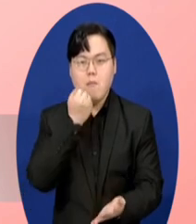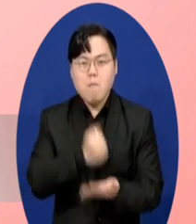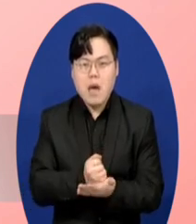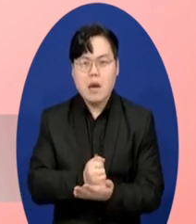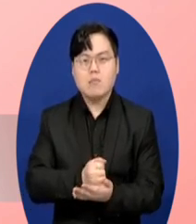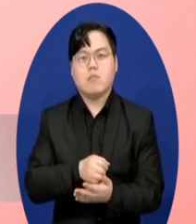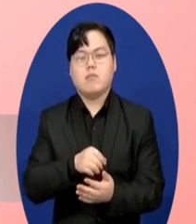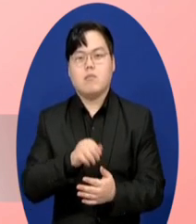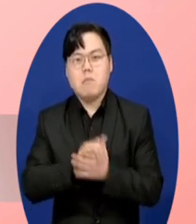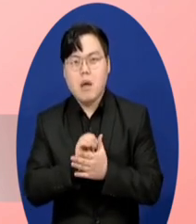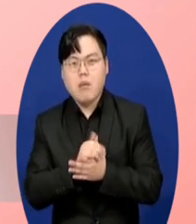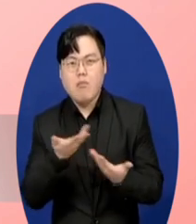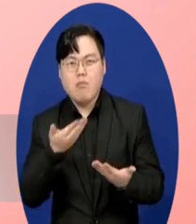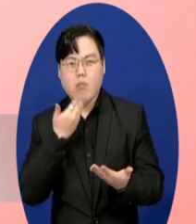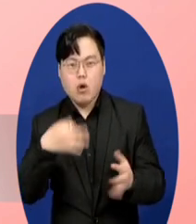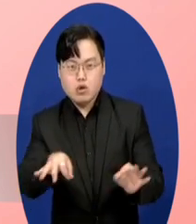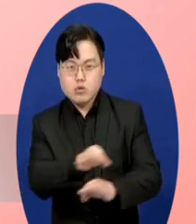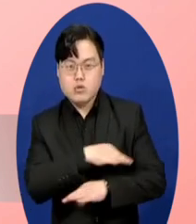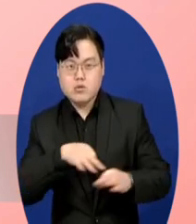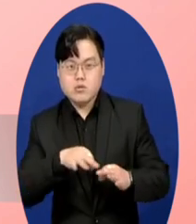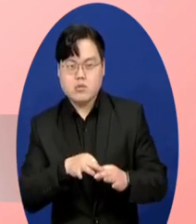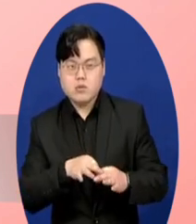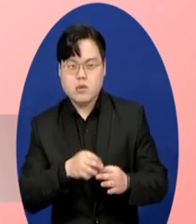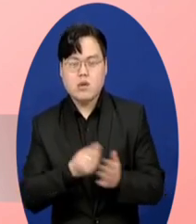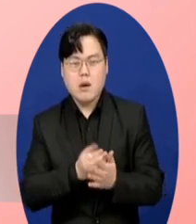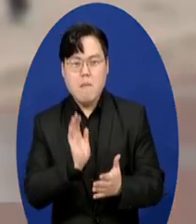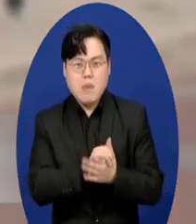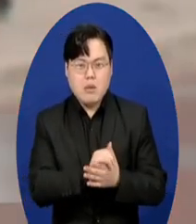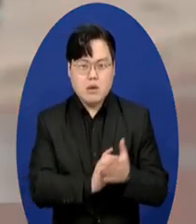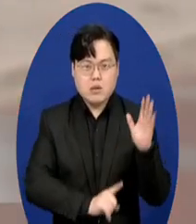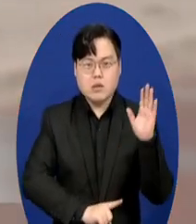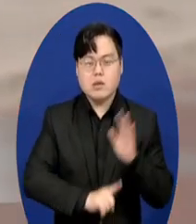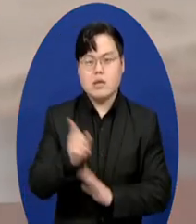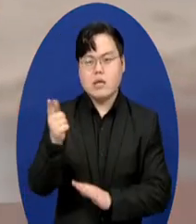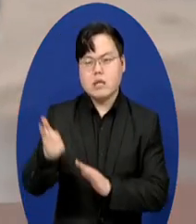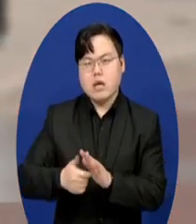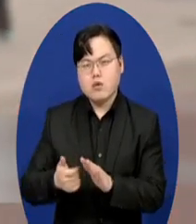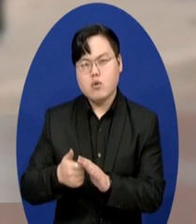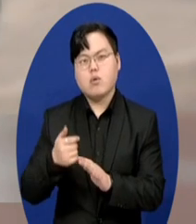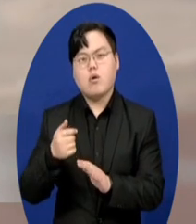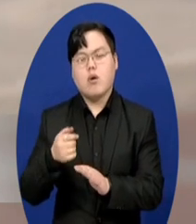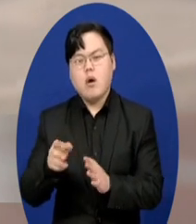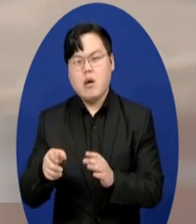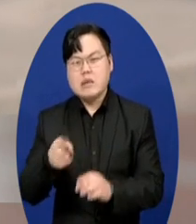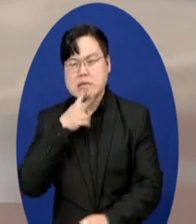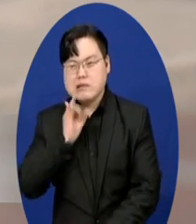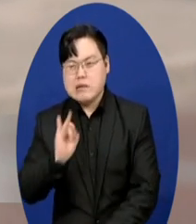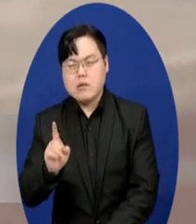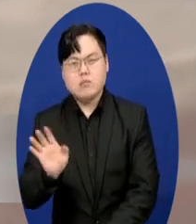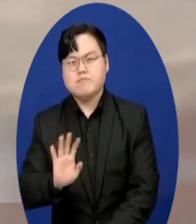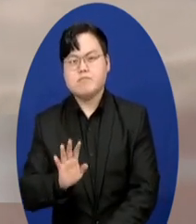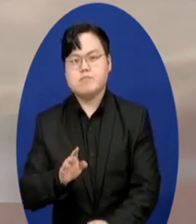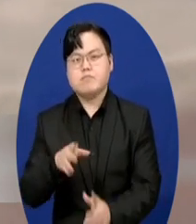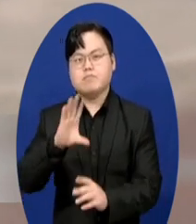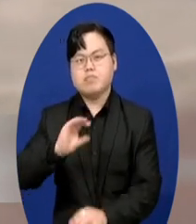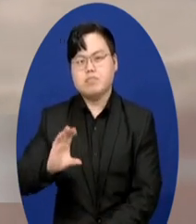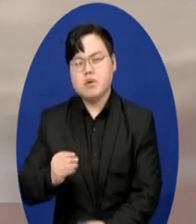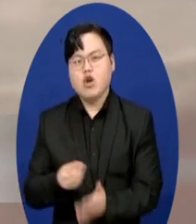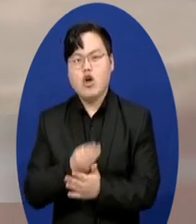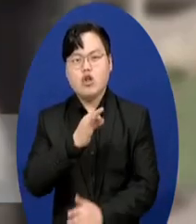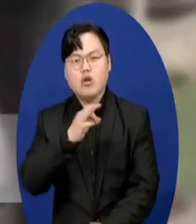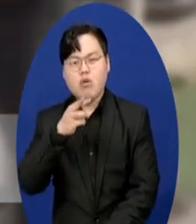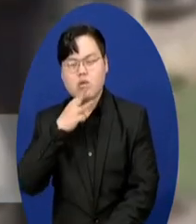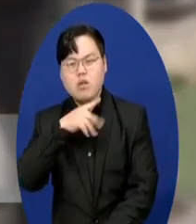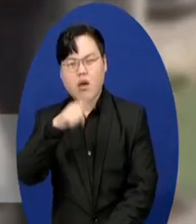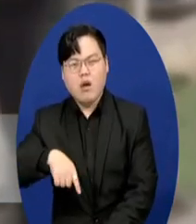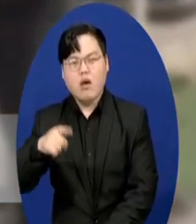тэмдэггүй, авсан бараа ажил үйлчилгээ нь баримтгүй байдаг. Анх шатны баримтаас эхлээд татварын боломжит орлогыг бууруулж, статистик мэдээллийг уйлдаг